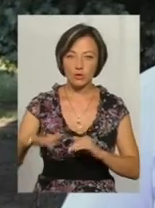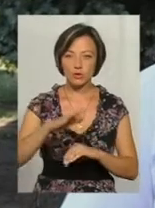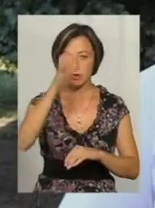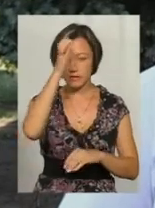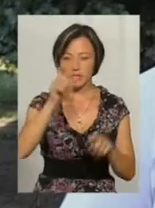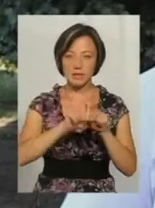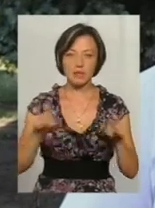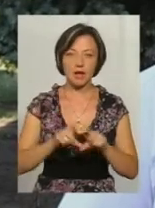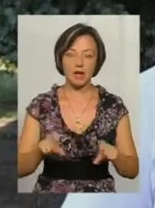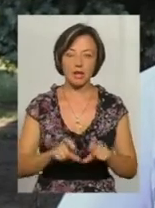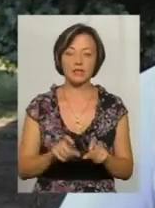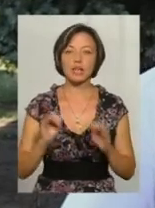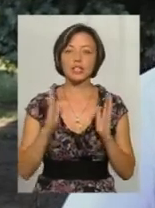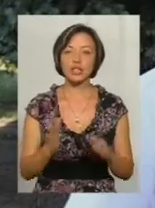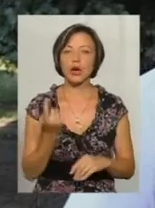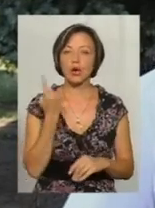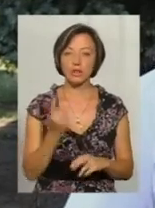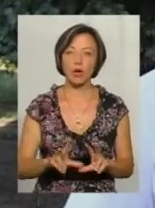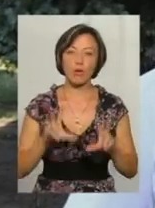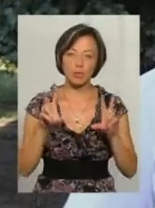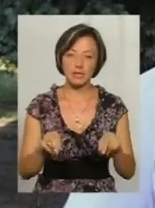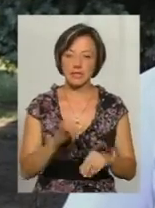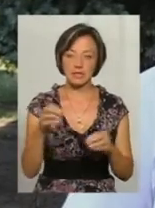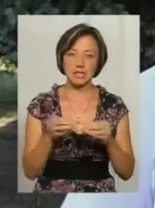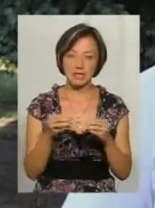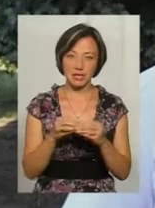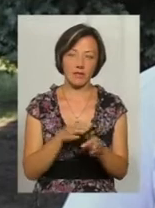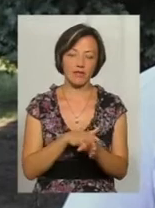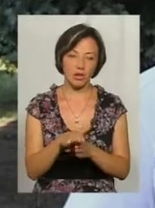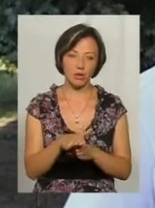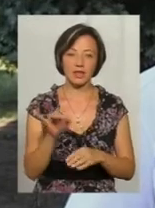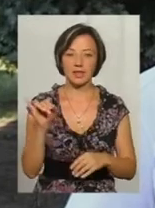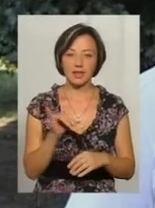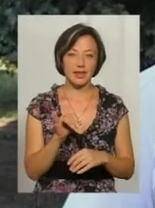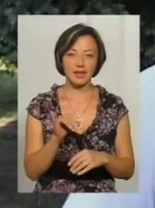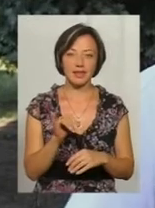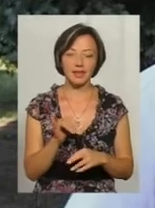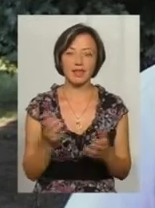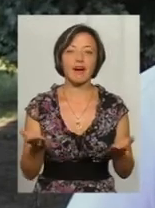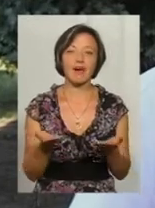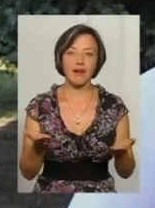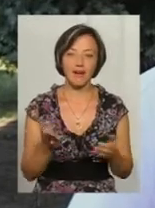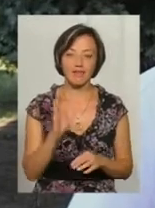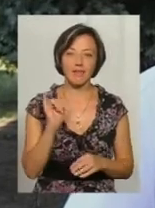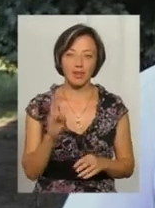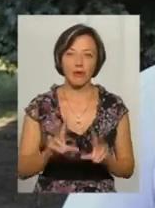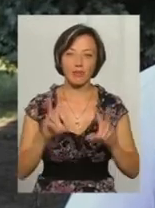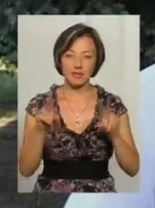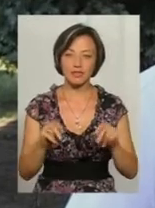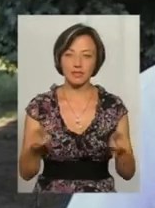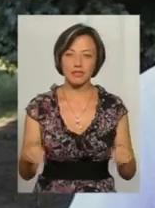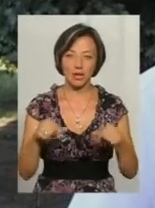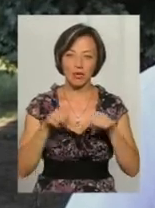заклади. Ось лише одна обіцянка з 10 ним виконана. І яка? Він обіцяв